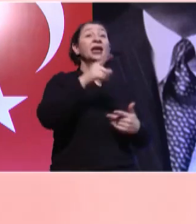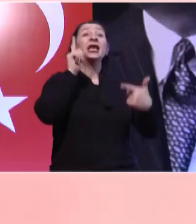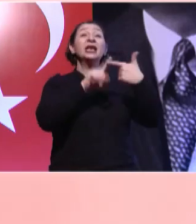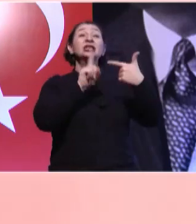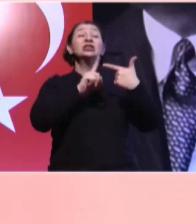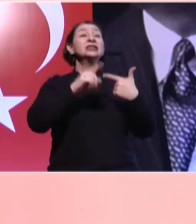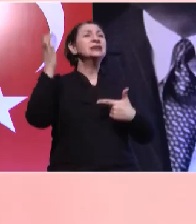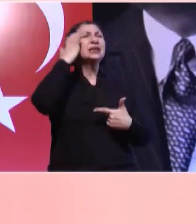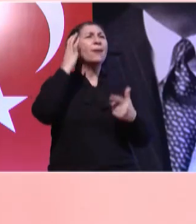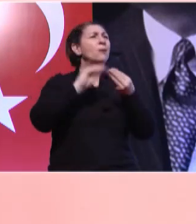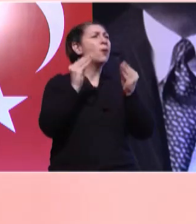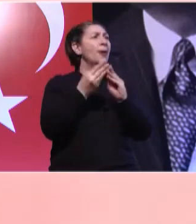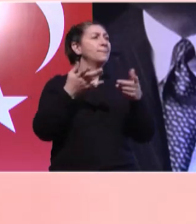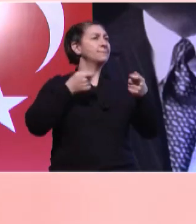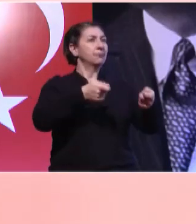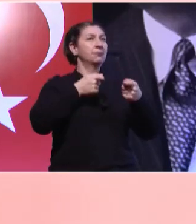sorunumuz eğitimdir.